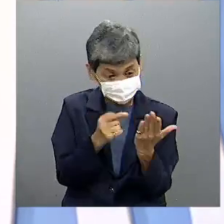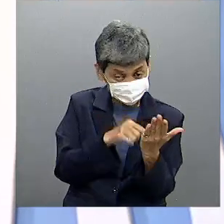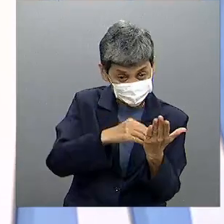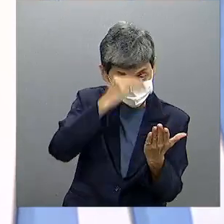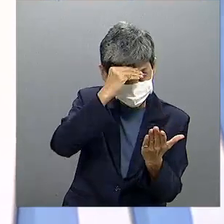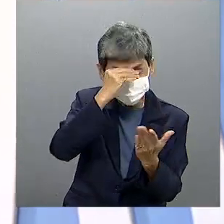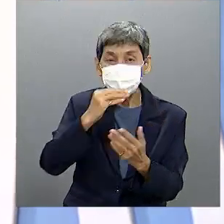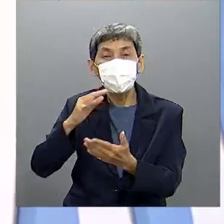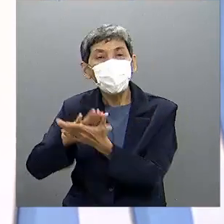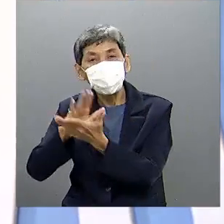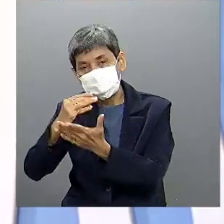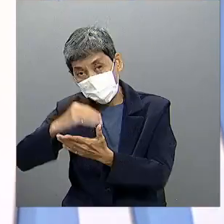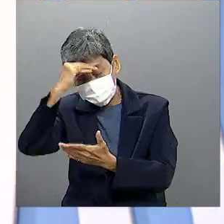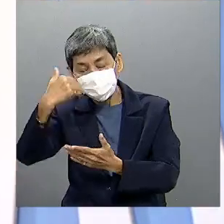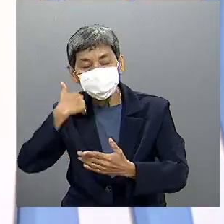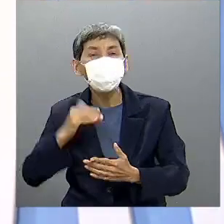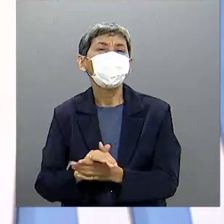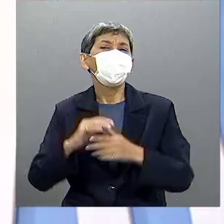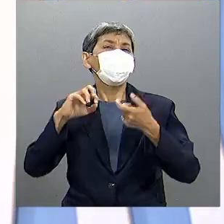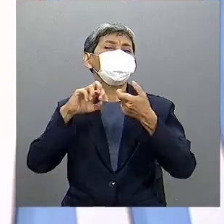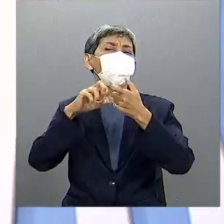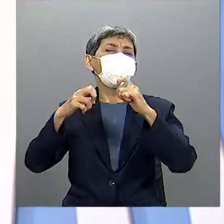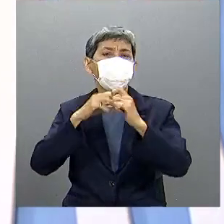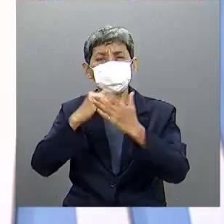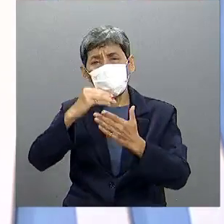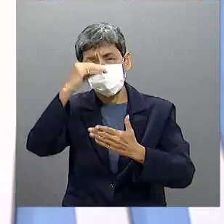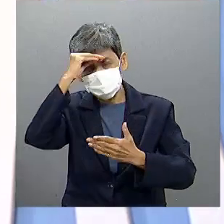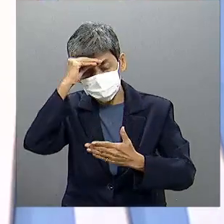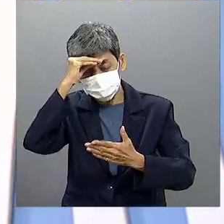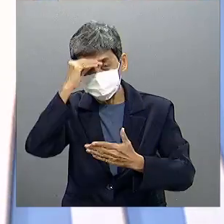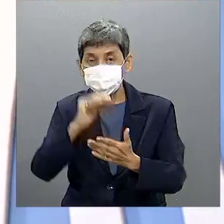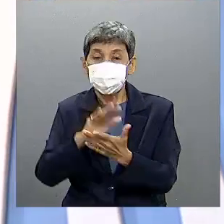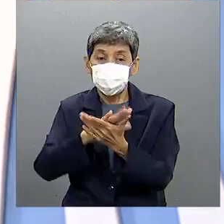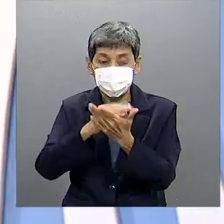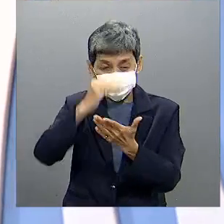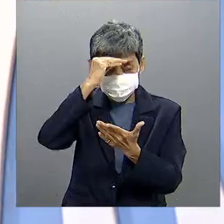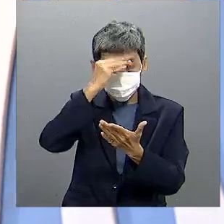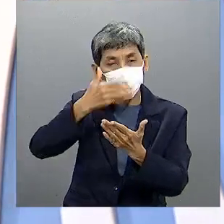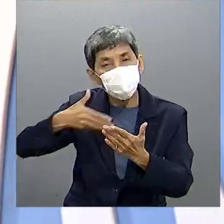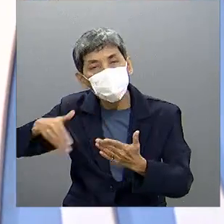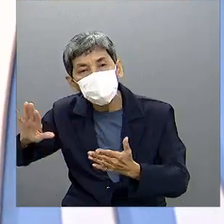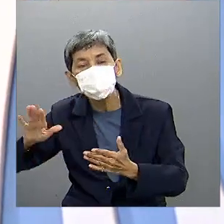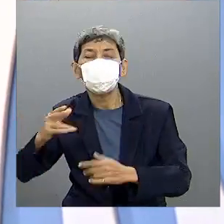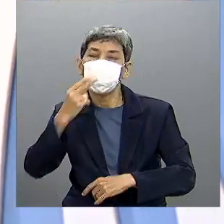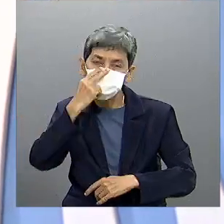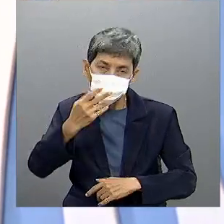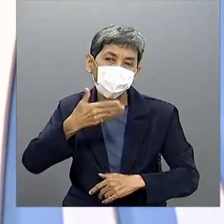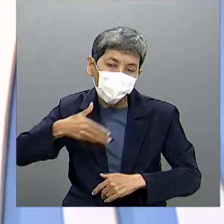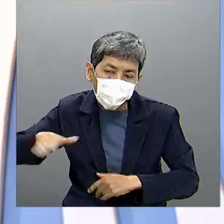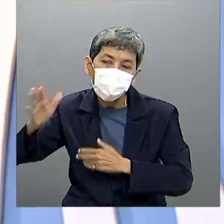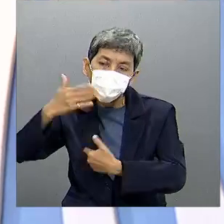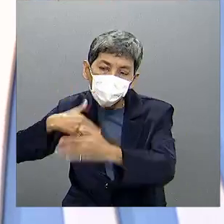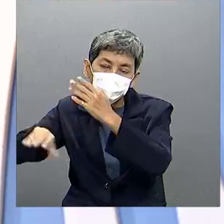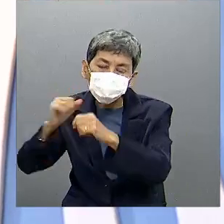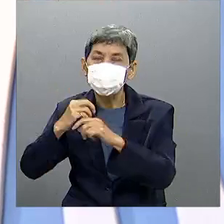แต่ในขณะเดียวกันคุณผู้ชมปัญหาของนักเรียนที่หลุดจากระบบการศึกษาก็ยังคงมีอย่างต่อเนื่องเนื่องด้วยจากการมีโควิด